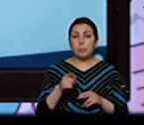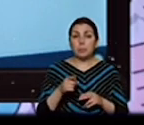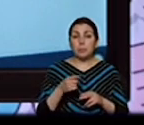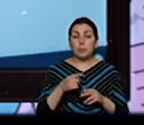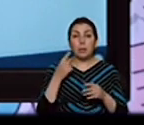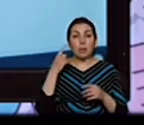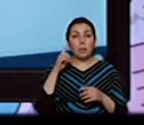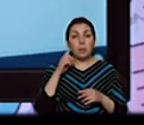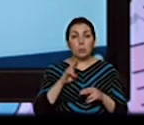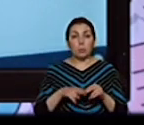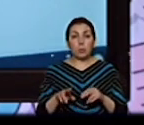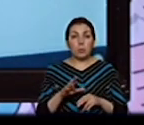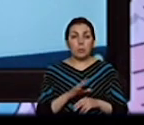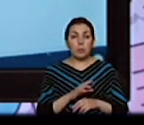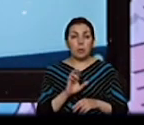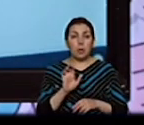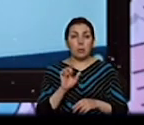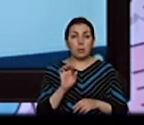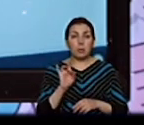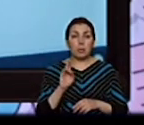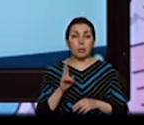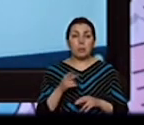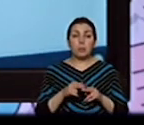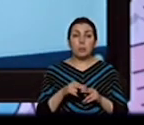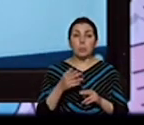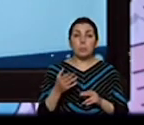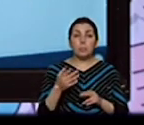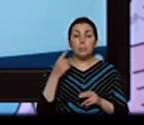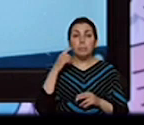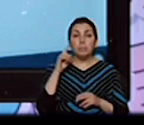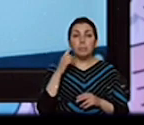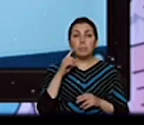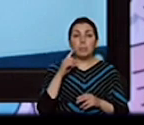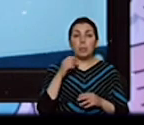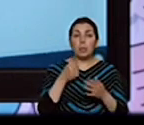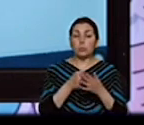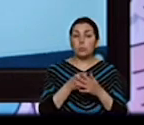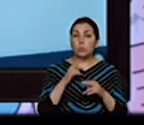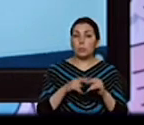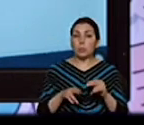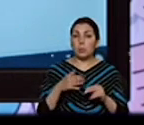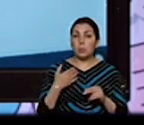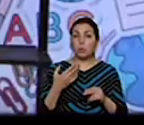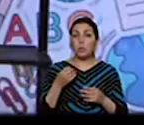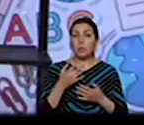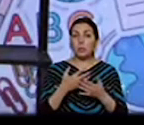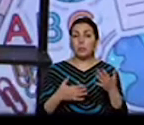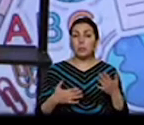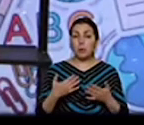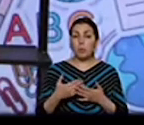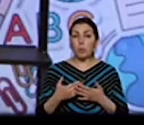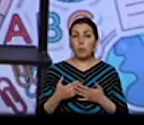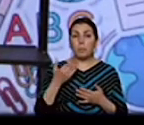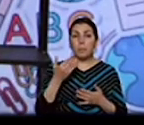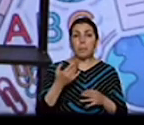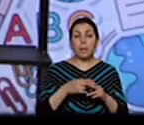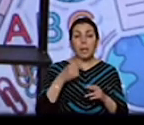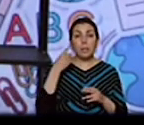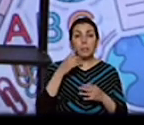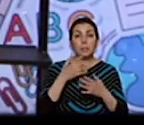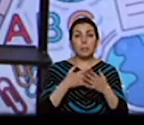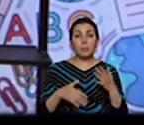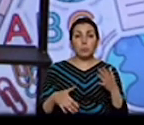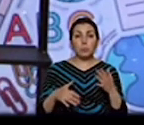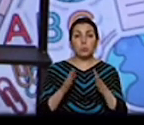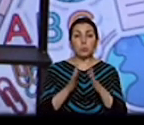yerda ertak yakunlangan edi. Lekin ertak yakuniga yetmagan. Sizdan ertakni